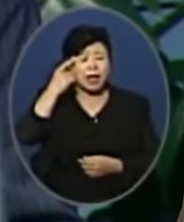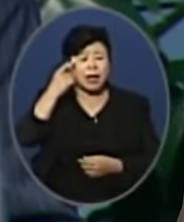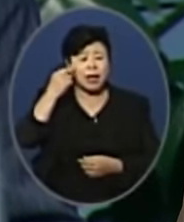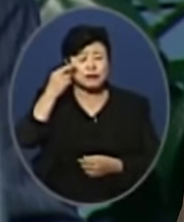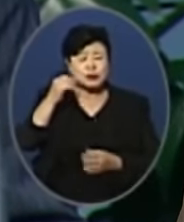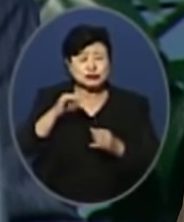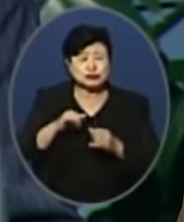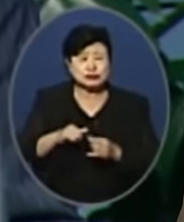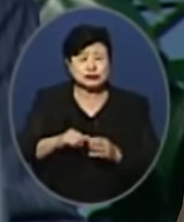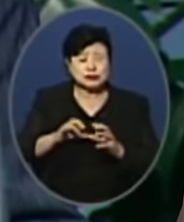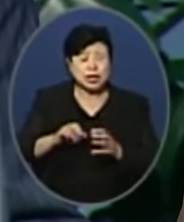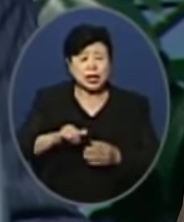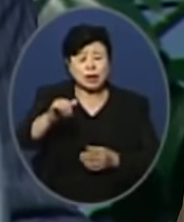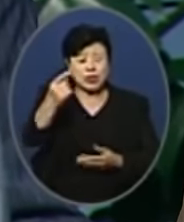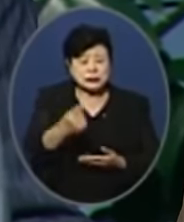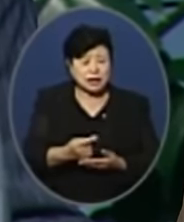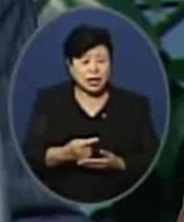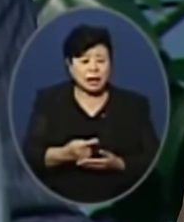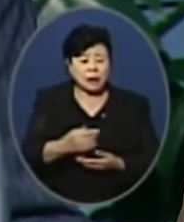미국 사람도 아닌데